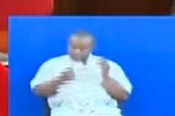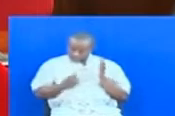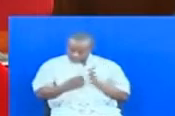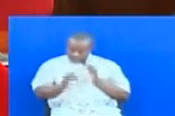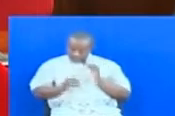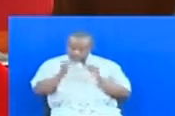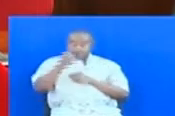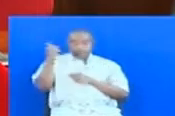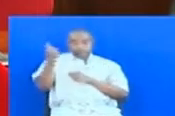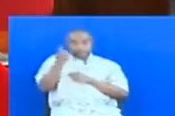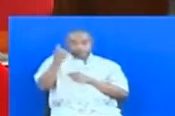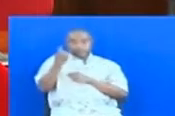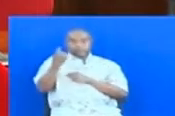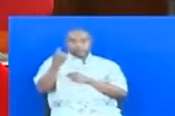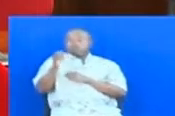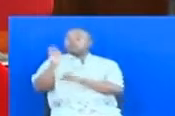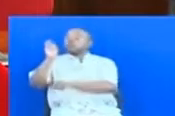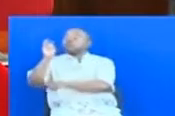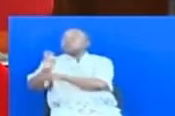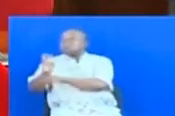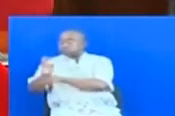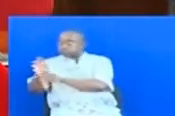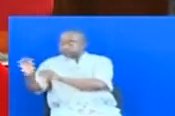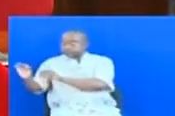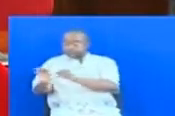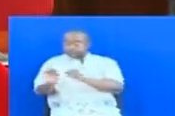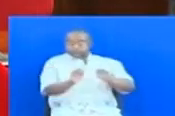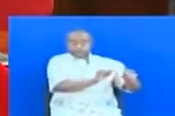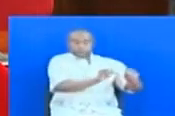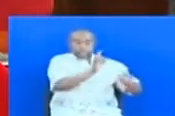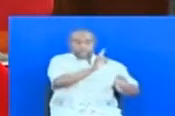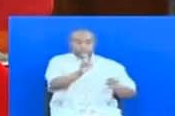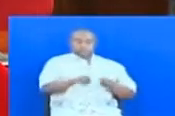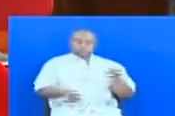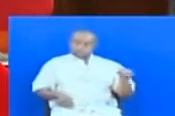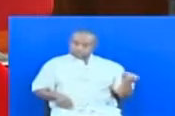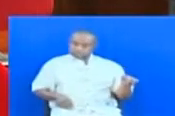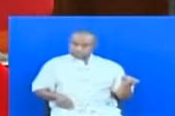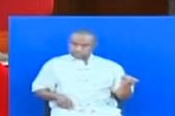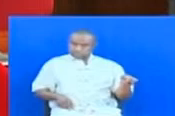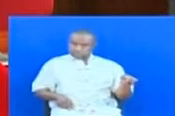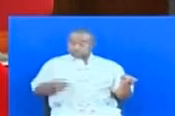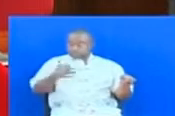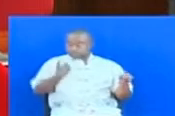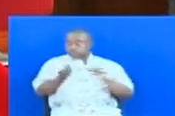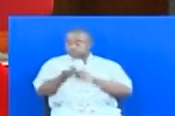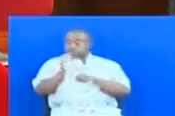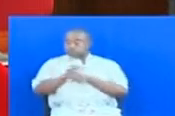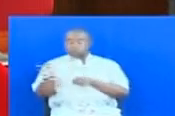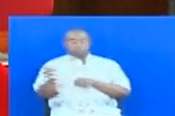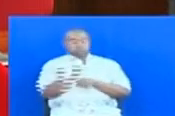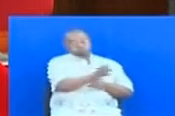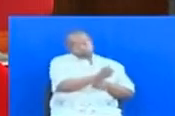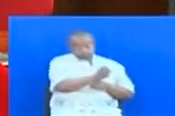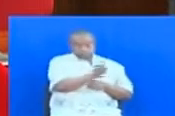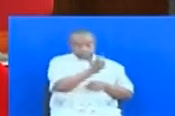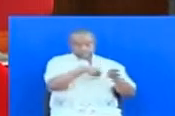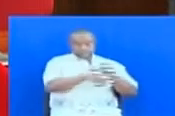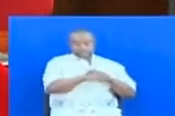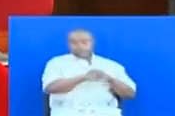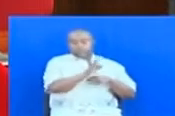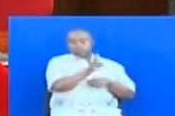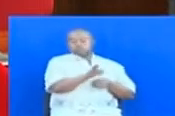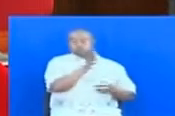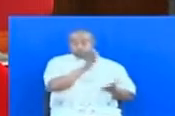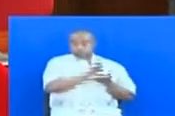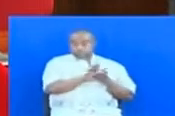kusimamia miradi kutoka ngazi ya taifa kwenda ngazi ya halmashauri kule, ambayo tumepeleka wakandarasi mpaka kwenye ngazi ya halmashauri. na imeleta